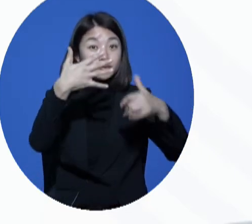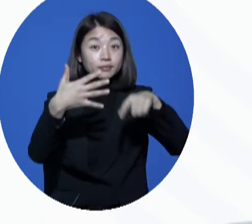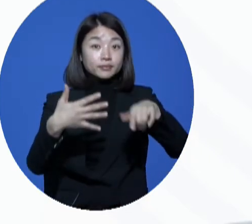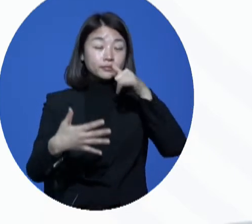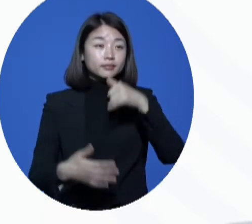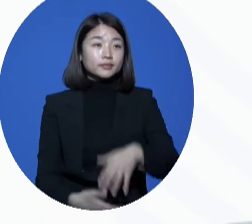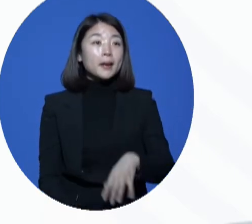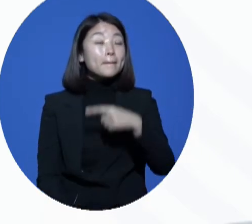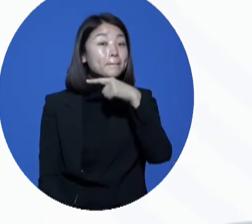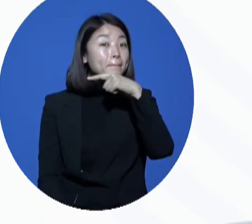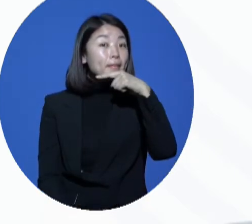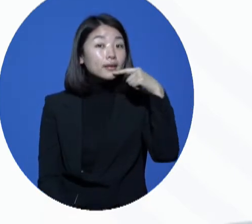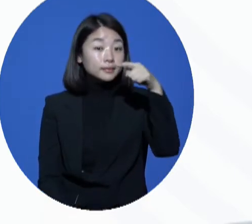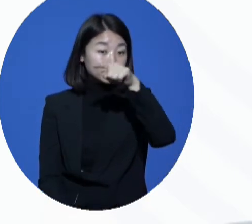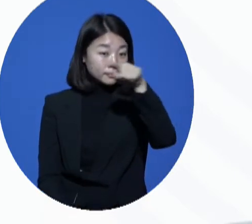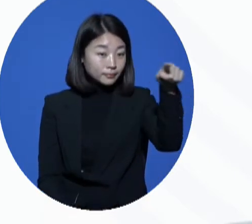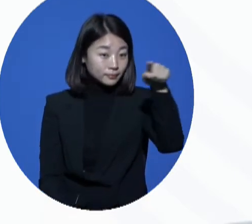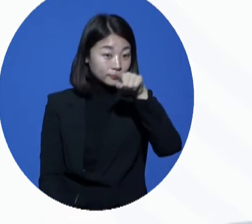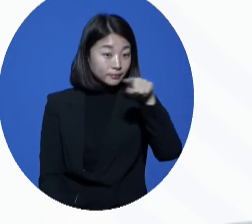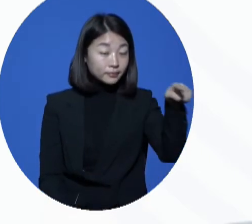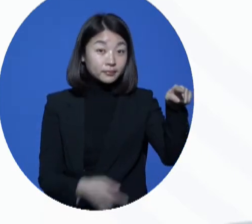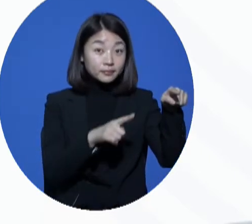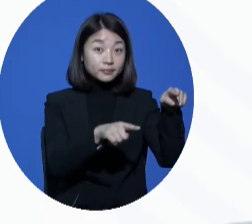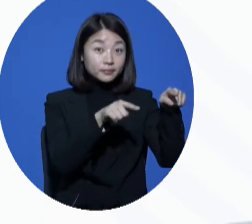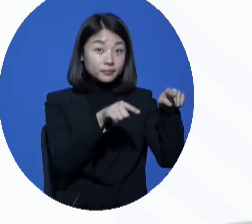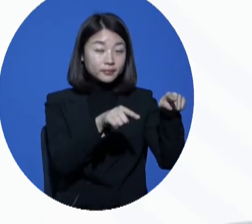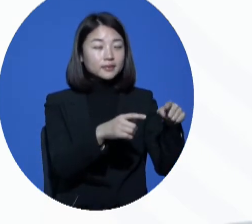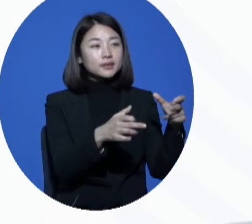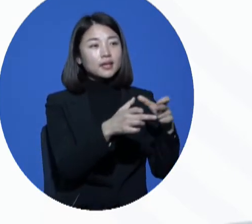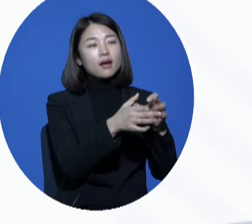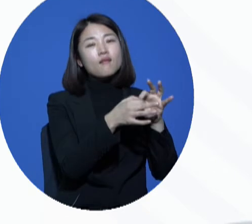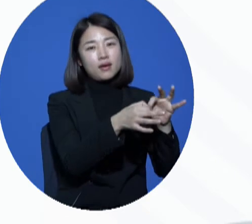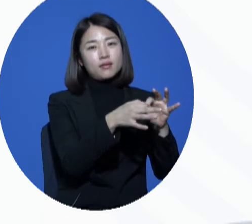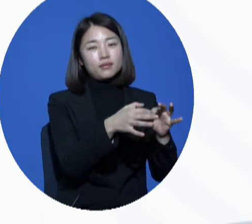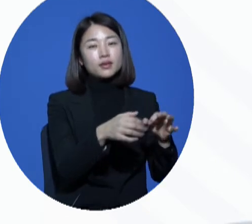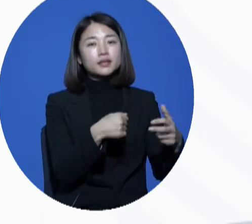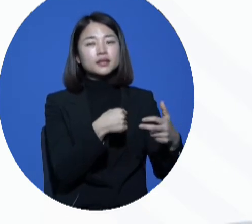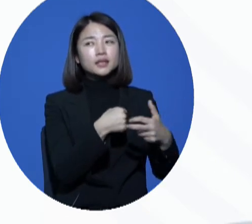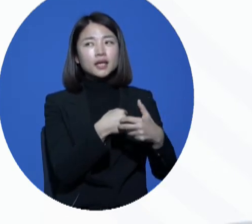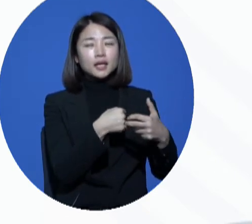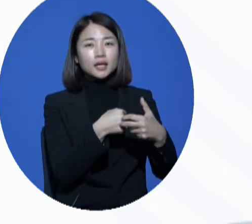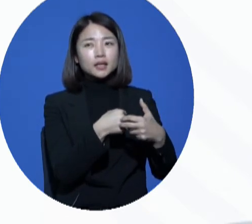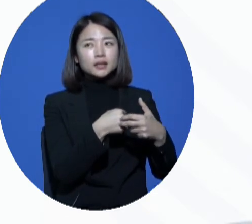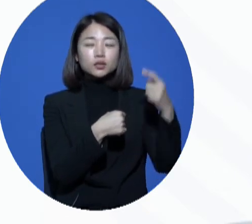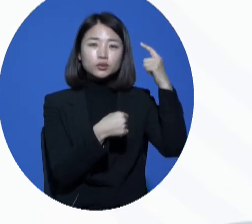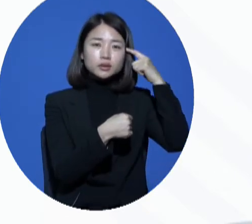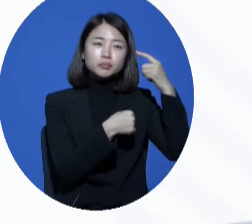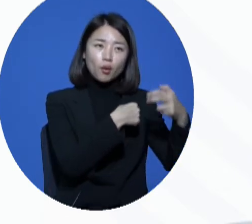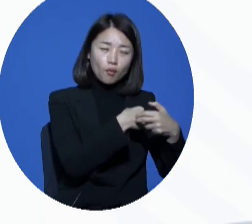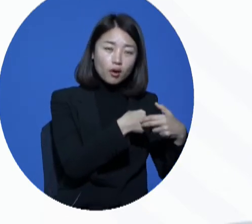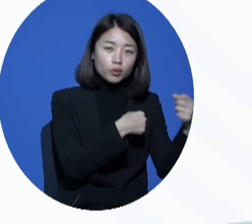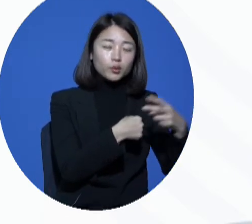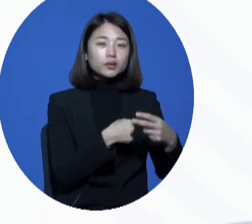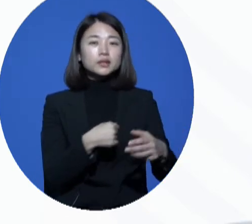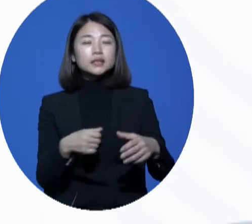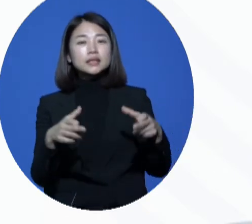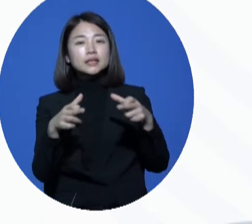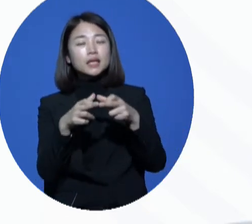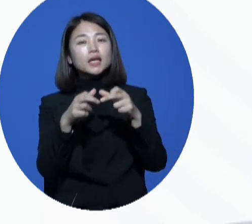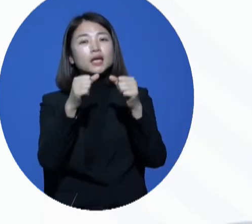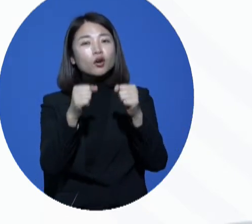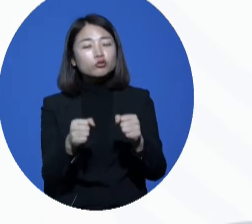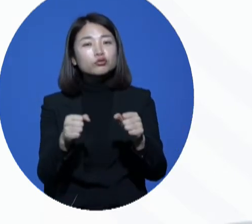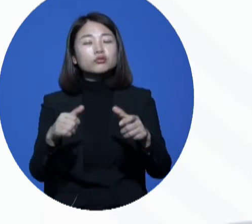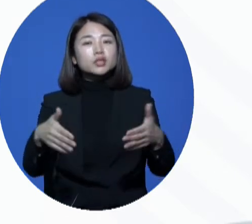있고요. 여기서 빨간 줄로 되어 있는 부분은 이제 장애인 관련된 정신병원이나 장애인 거주시설입니다. 지금 작년 7월